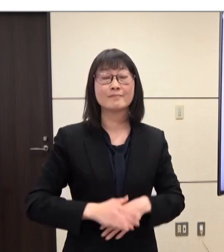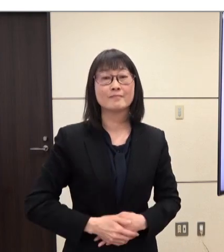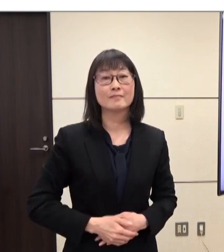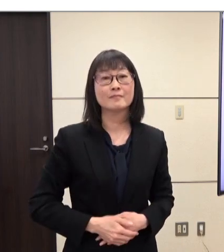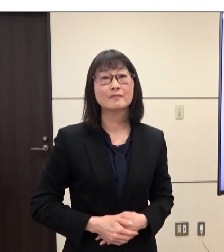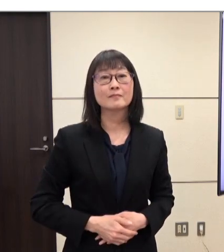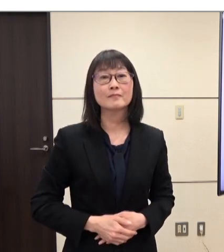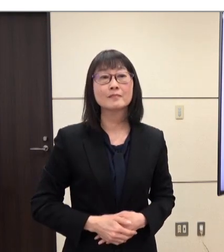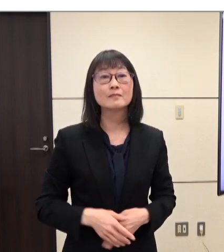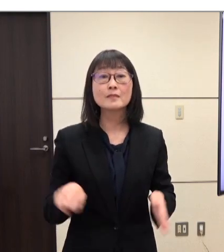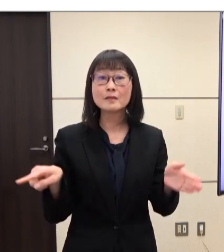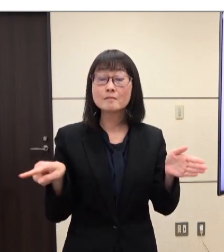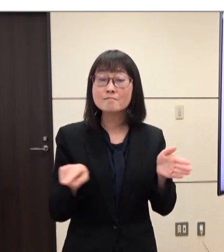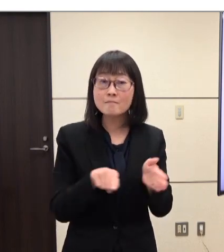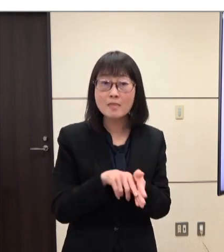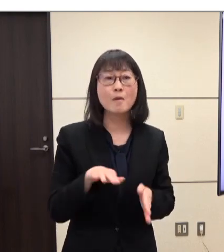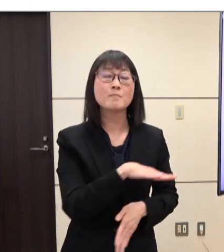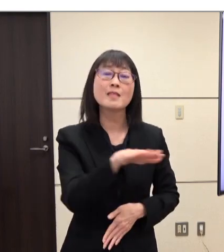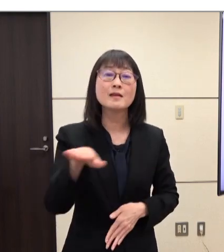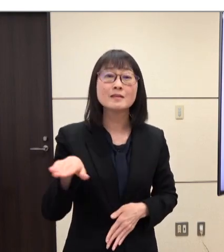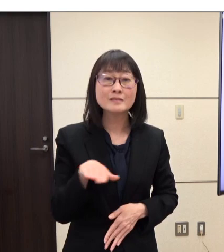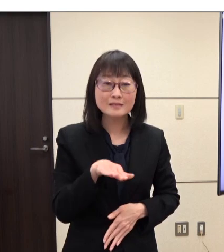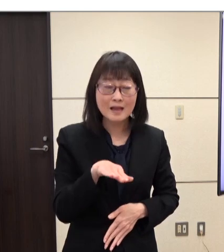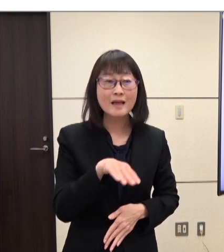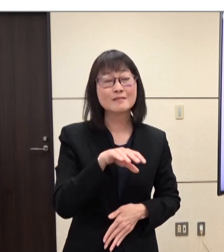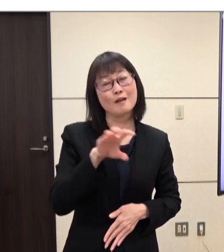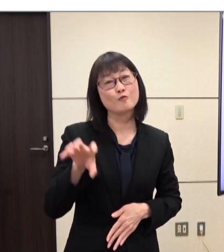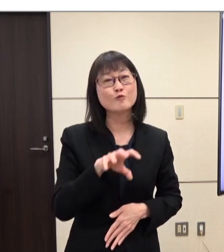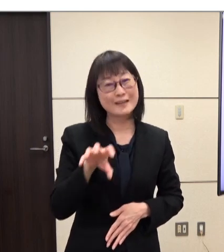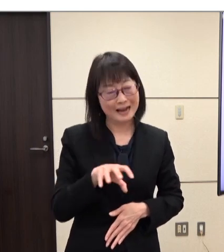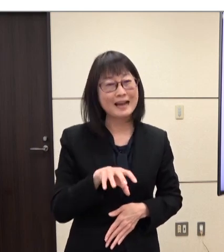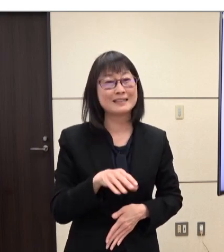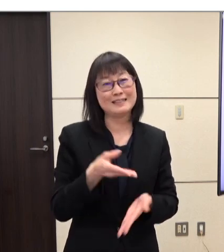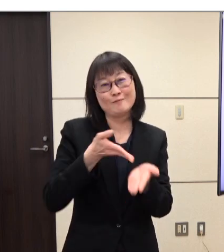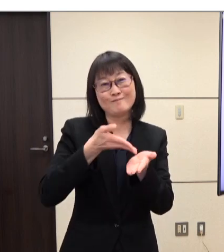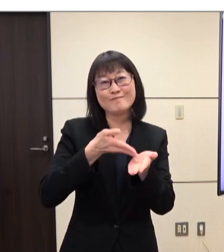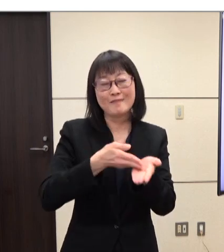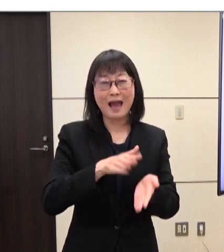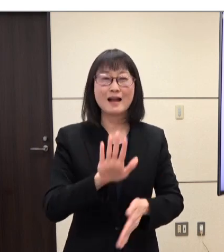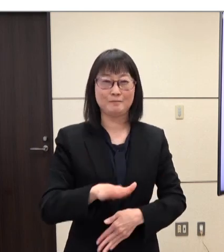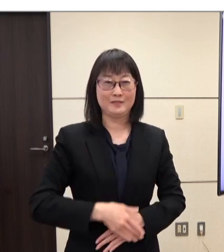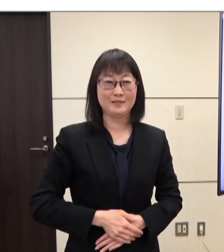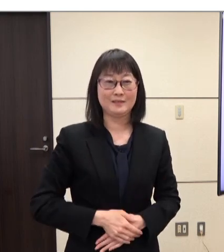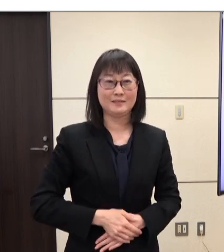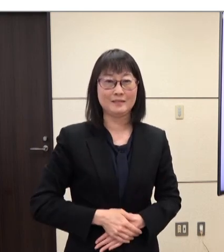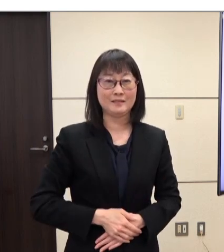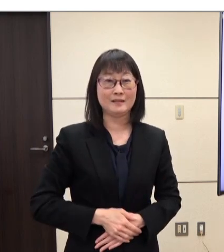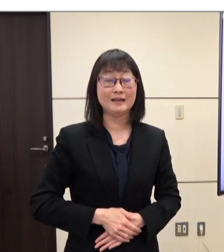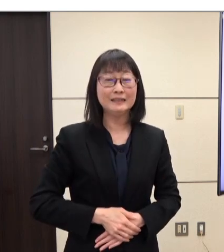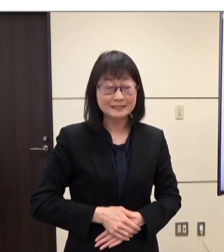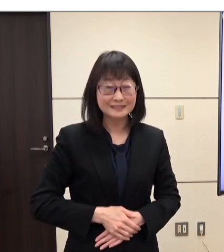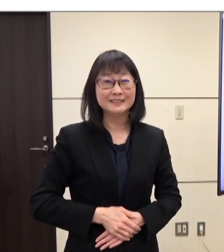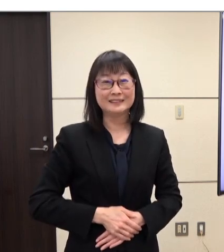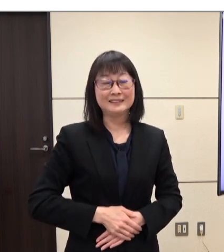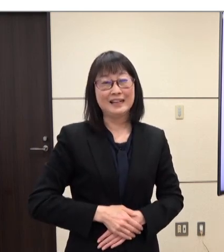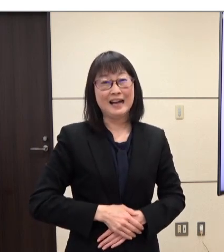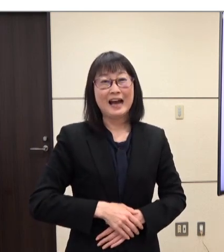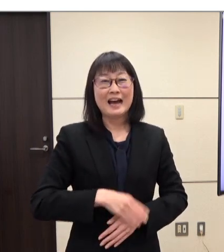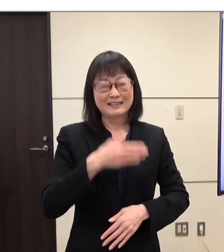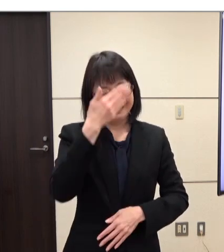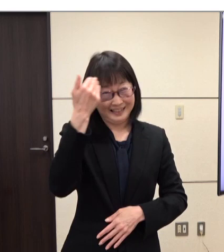これまでも皆さんには情報を提供してまいりましたが、いよいよ本市初の、まあ、自治体ビジネスでもあ